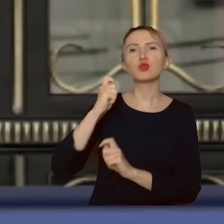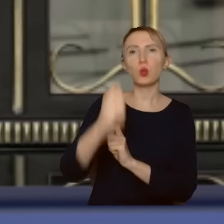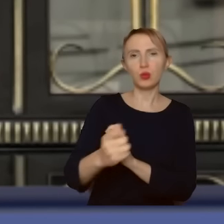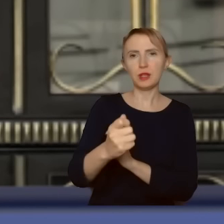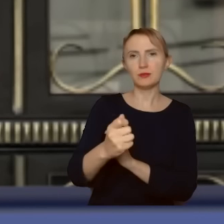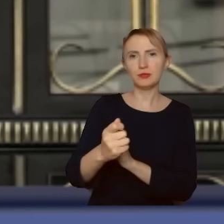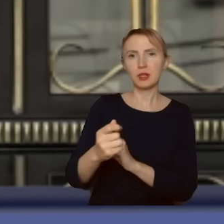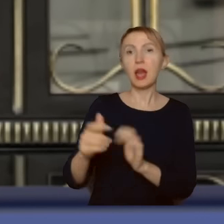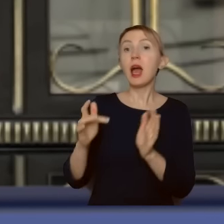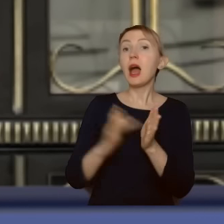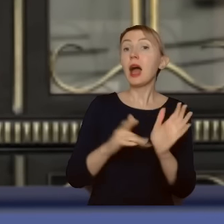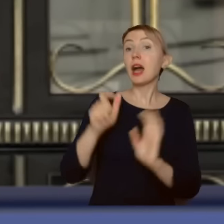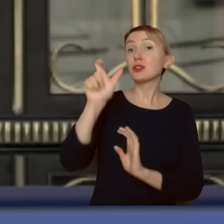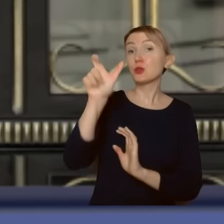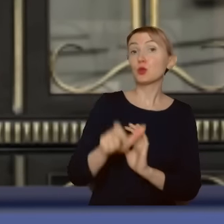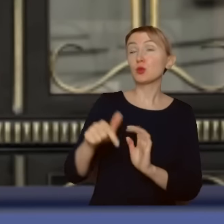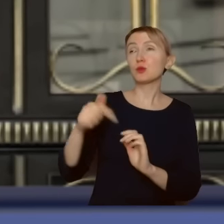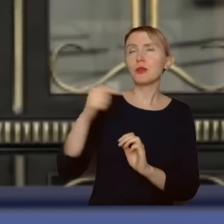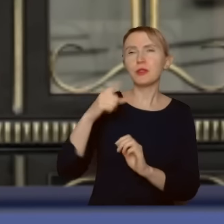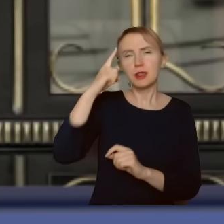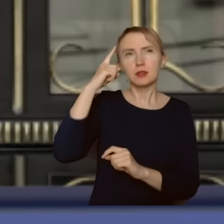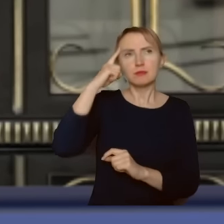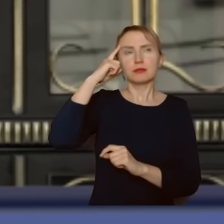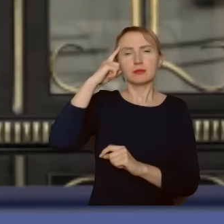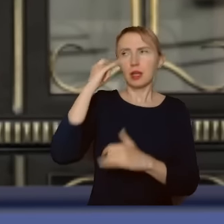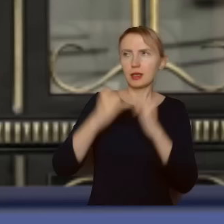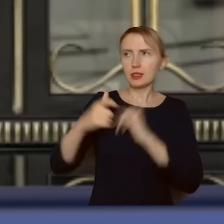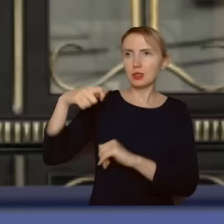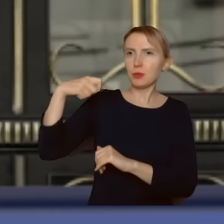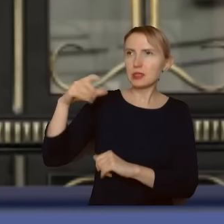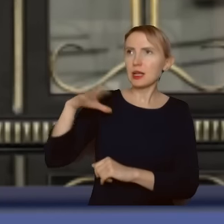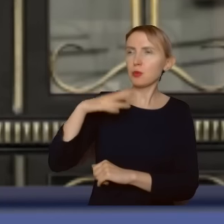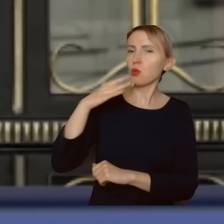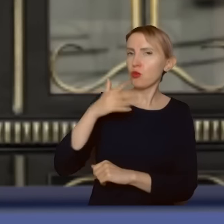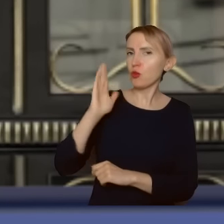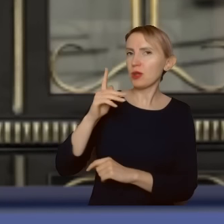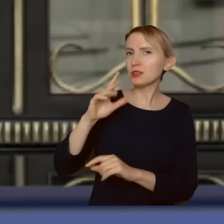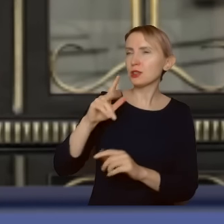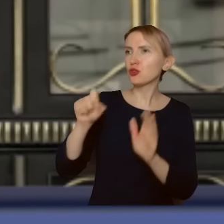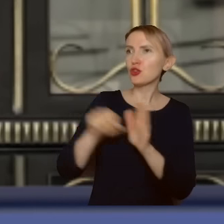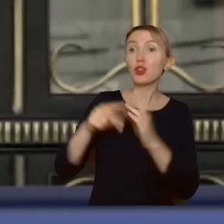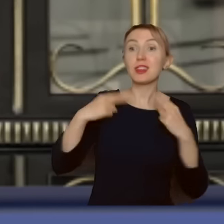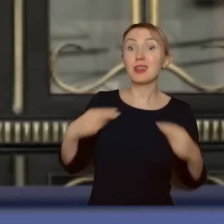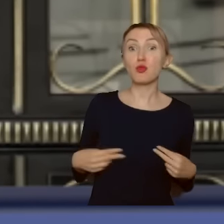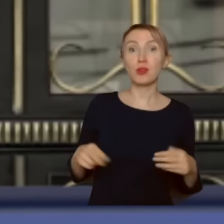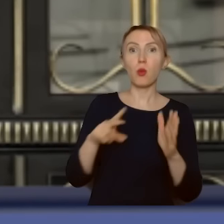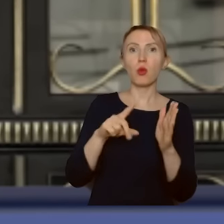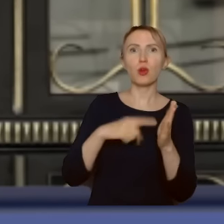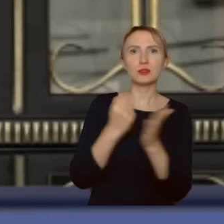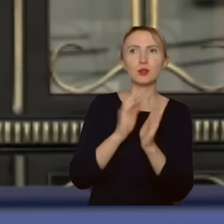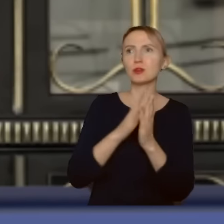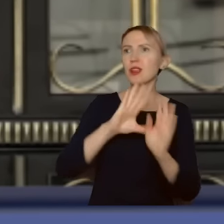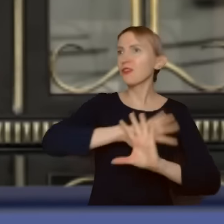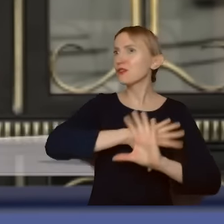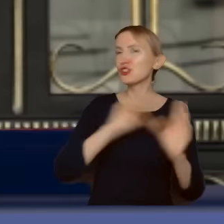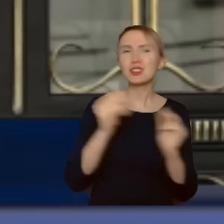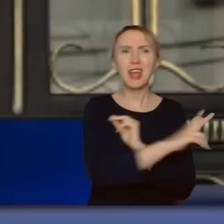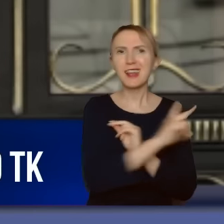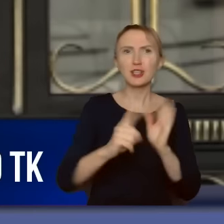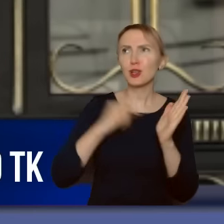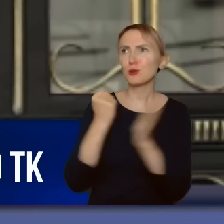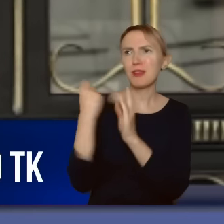Tuskowi powinna zapalić się czerwona lampka. Jeżeli prezydent, tak jak zapowiada, będzie kierował do Trybunału Konstytucyjnego wszystkie ustawy